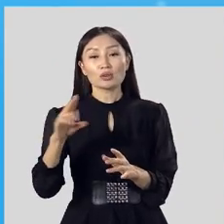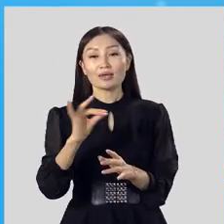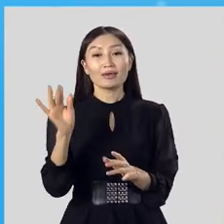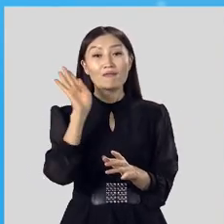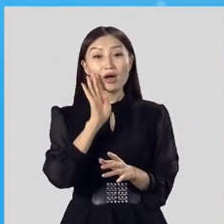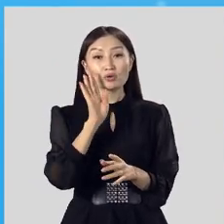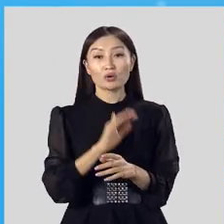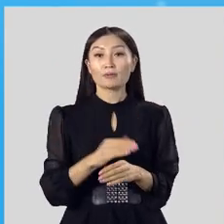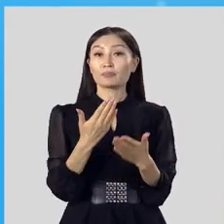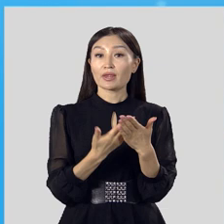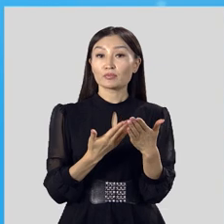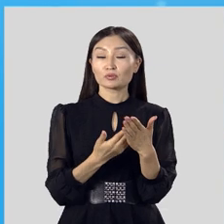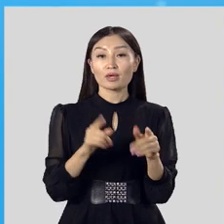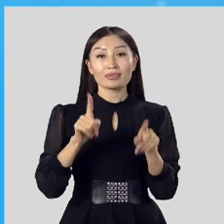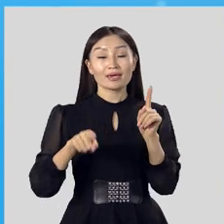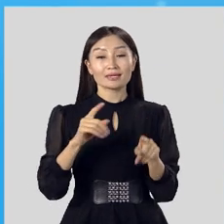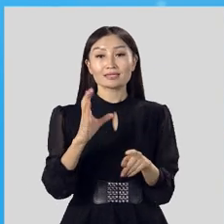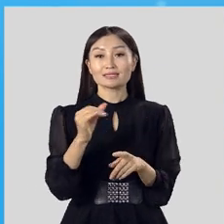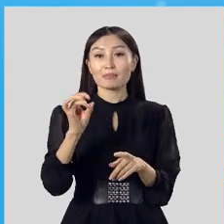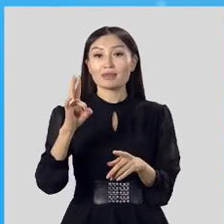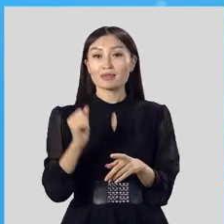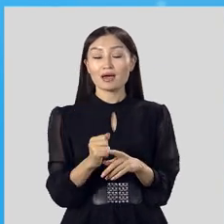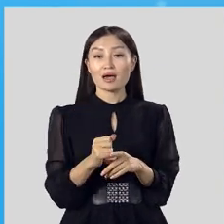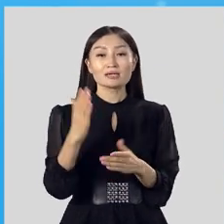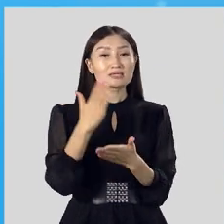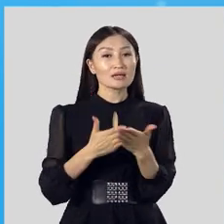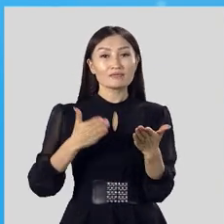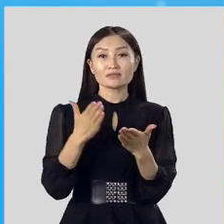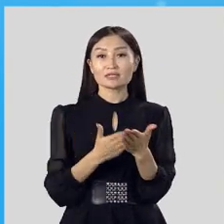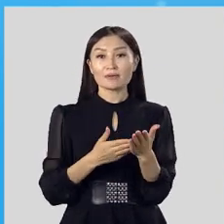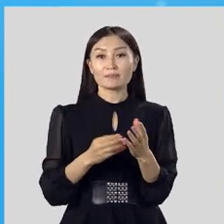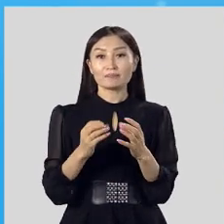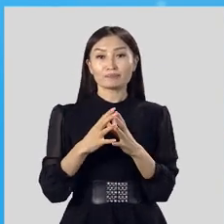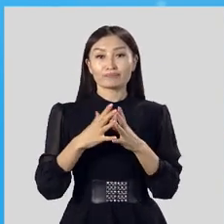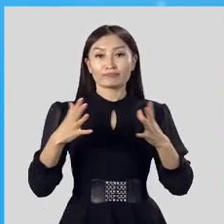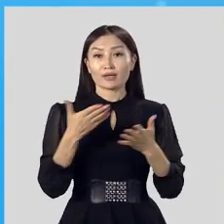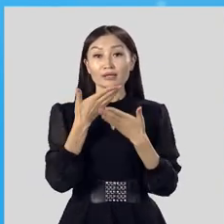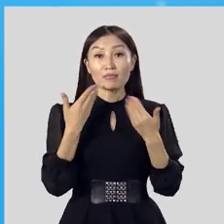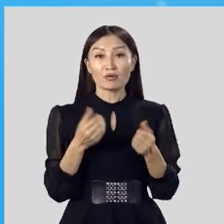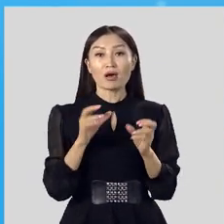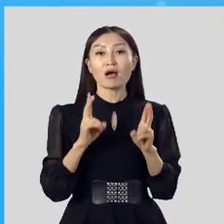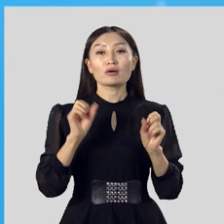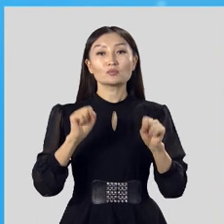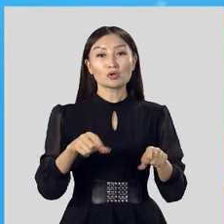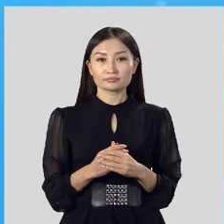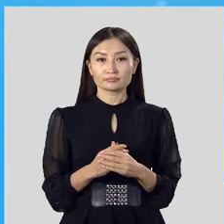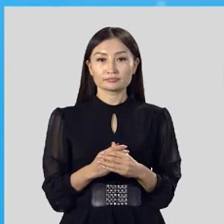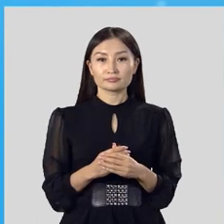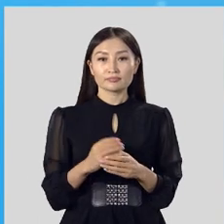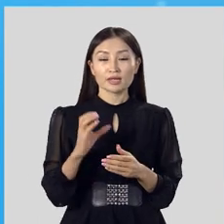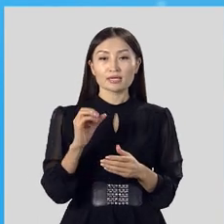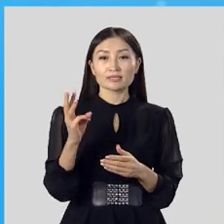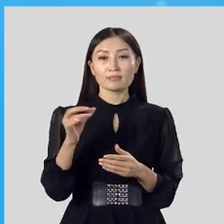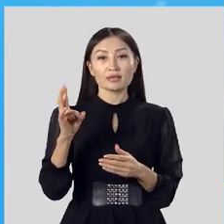водой. Допустим, что некоторые семена совсем не набухли. Как можно это объяснить?